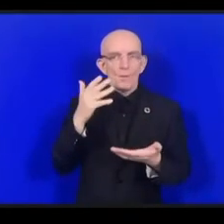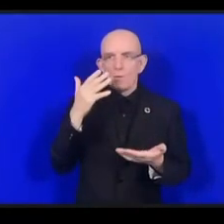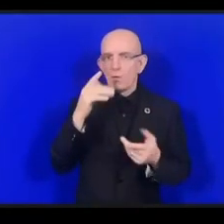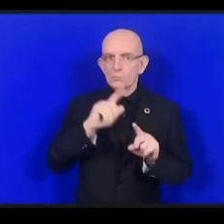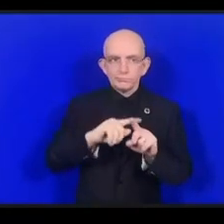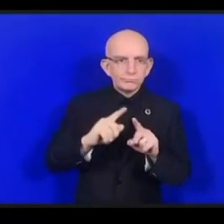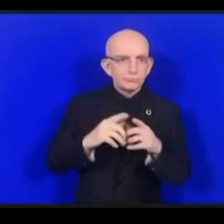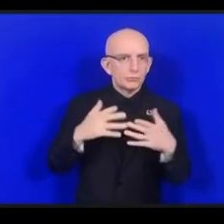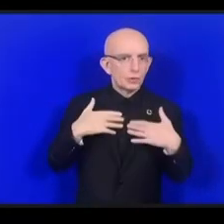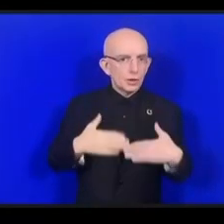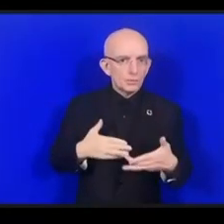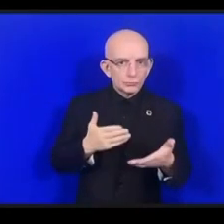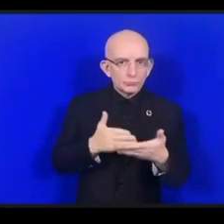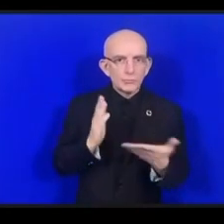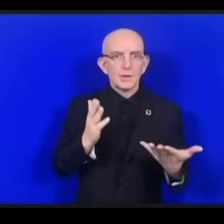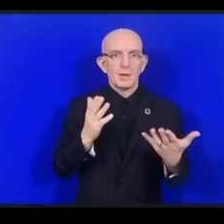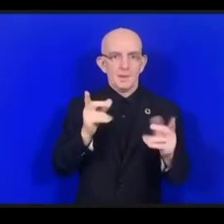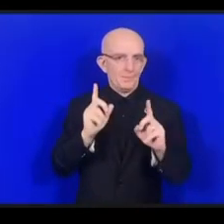须是